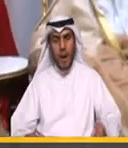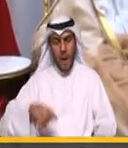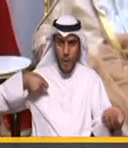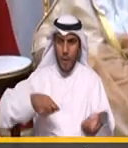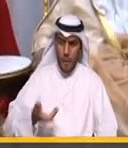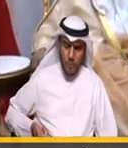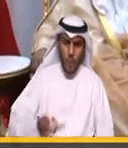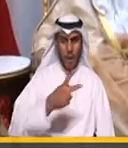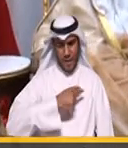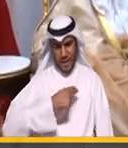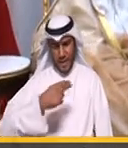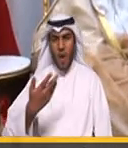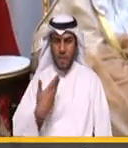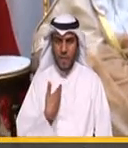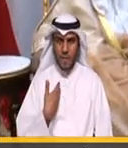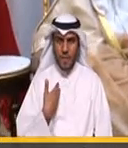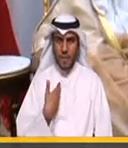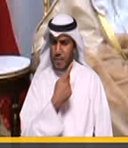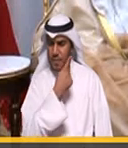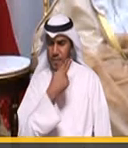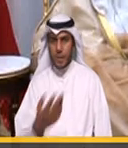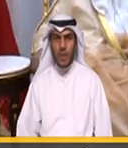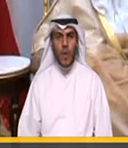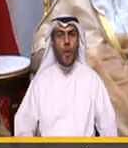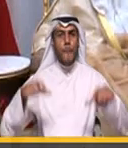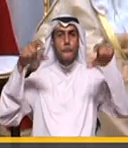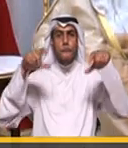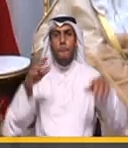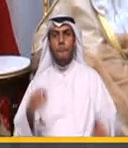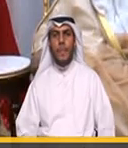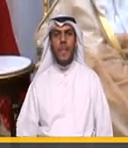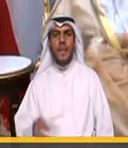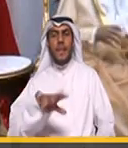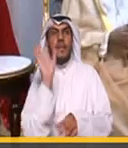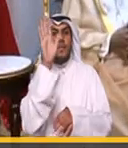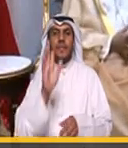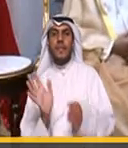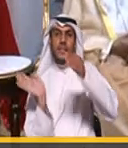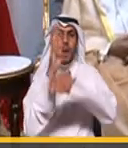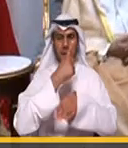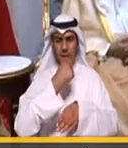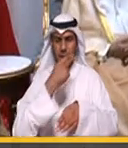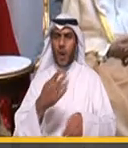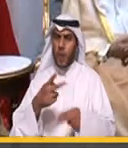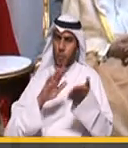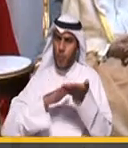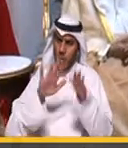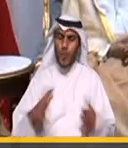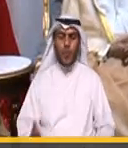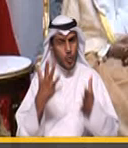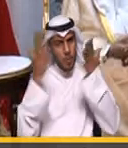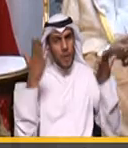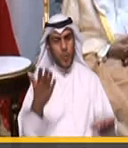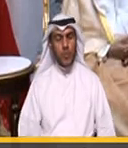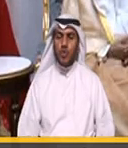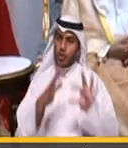عندنا مجمع طعمرك سعد العبد الله للطائره والسله، هذا يمكن الاكبر في المنطقه. فكله